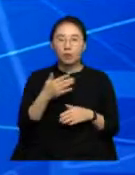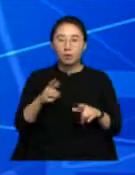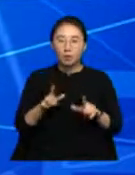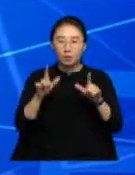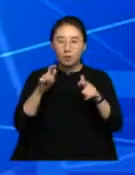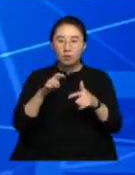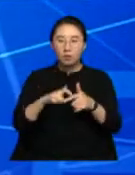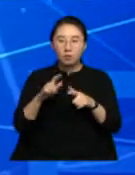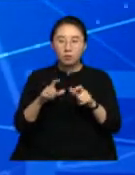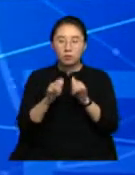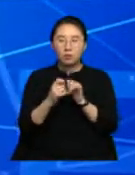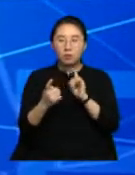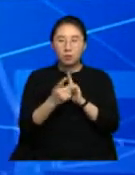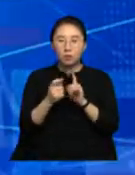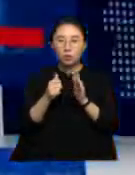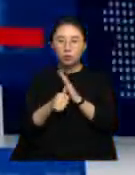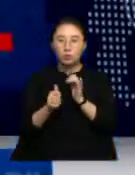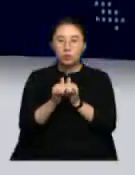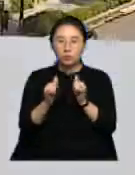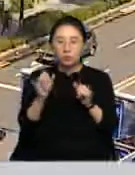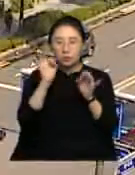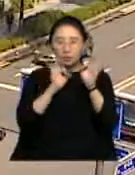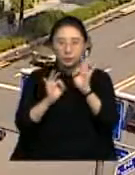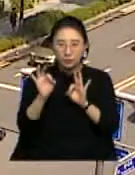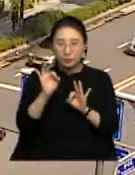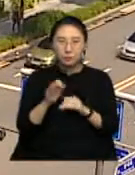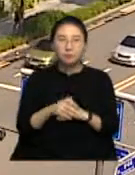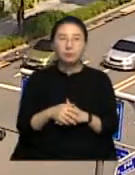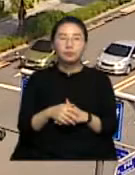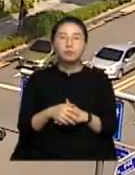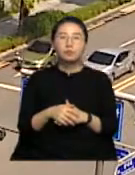강동구가 강동구민대상 후보자를 접수합니다.